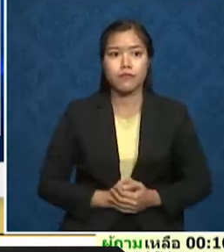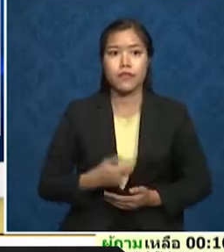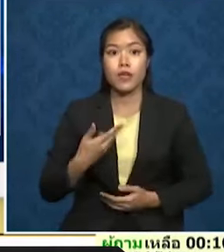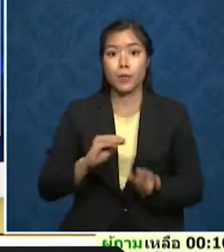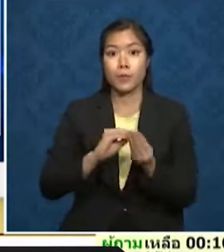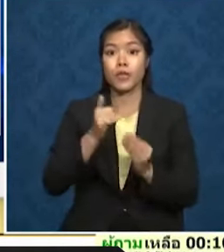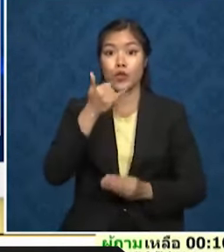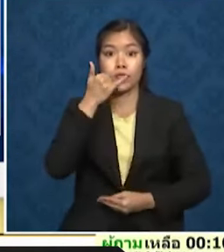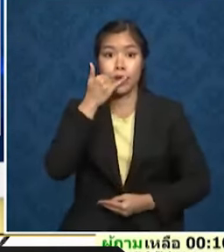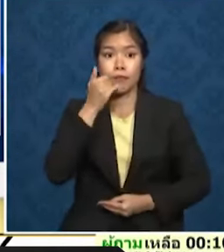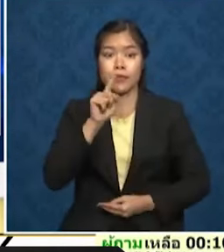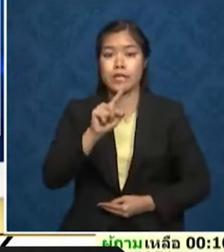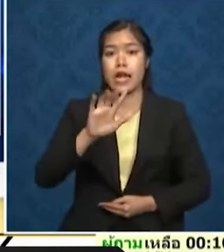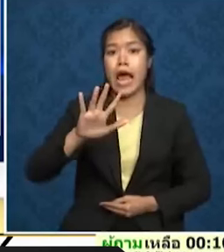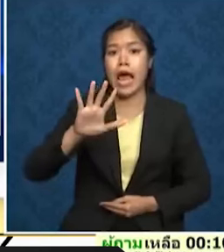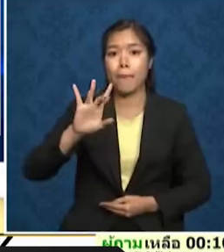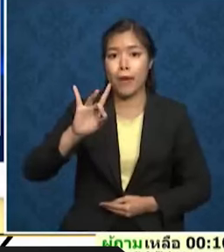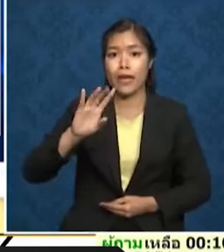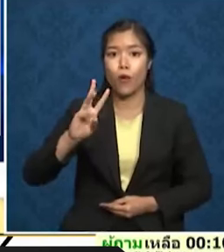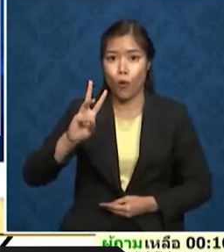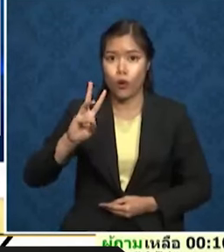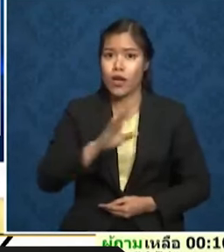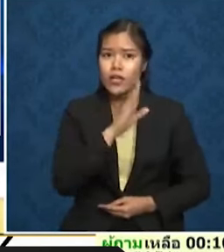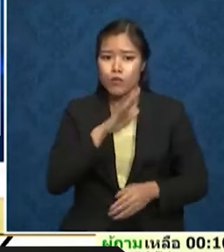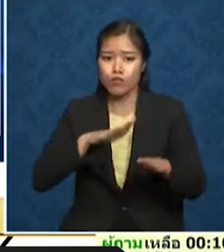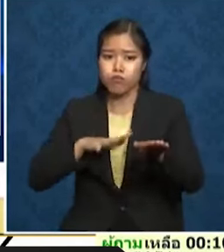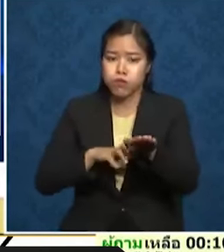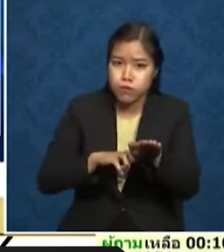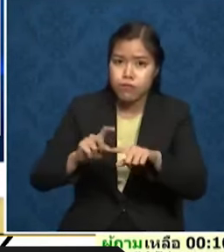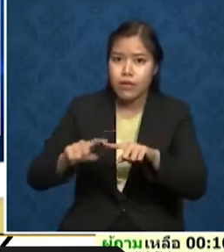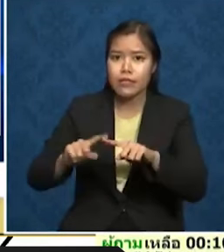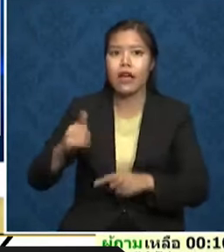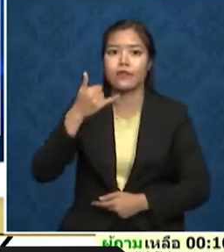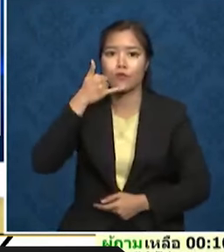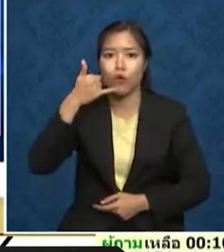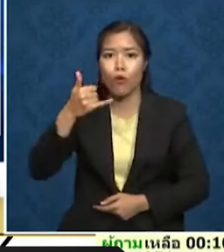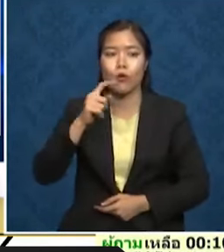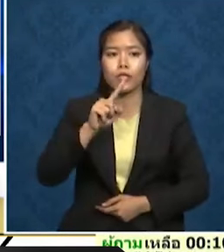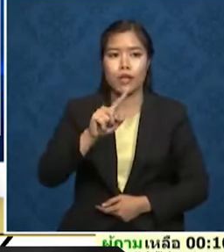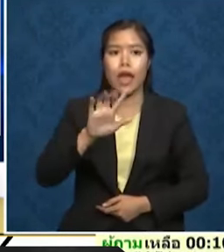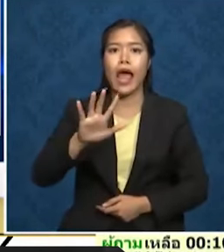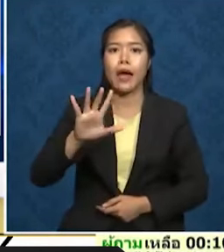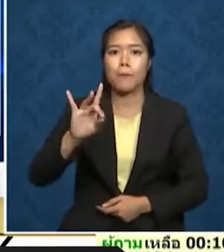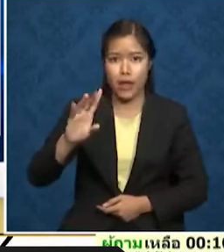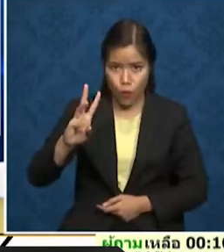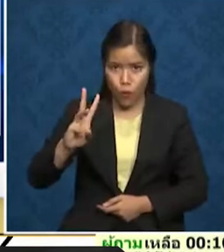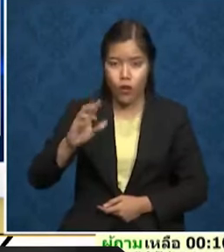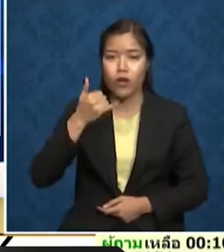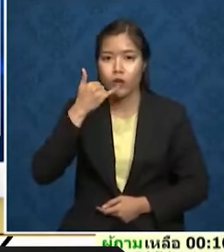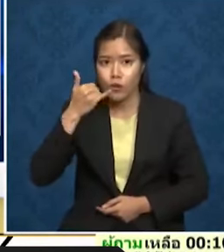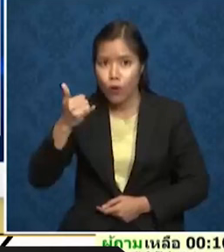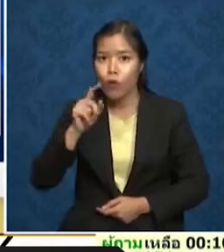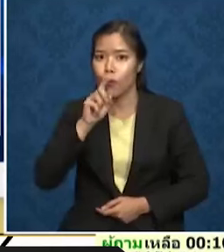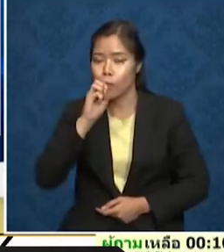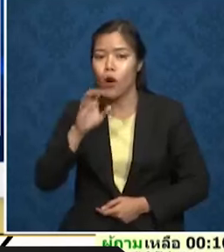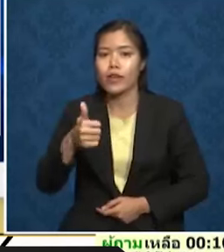ของกรมทางหลวงก็คือ1586ถ้าเกิดมีอุบัติเหตุทางใดนะคะก็ขอให้โทรติดต่อเครือข่ายของกระทรวงคมนาคม